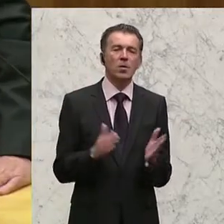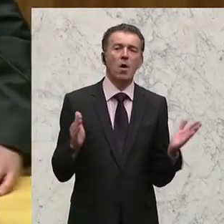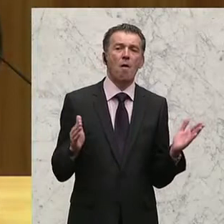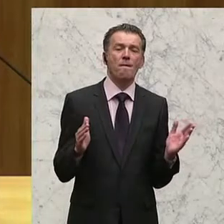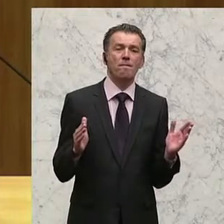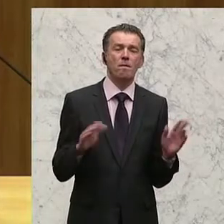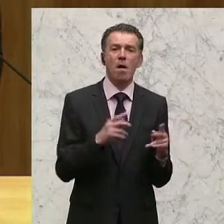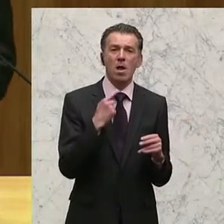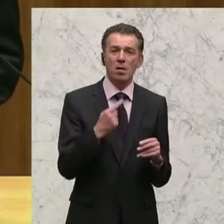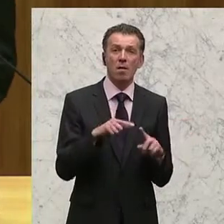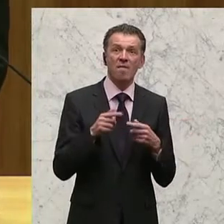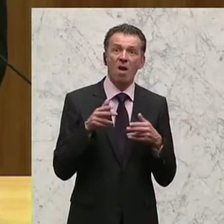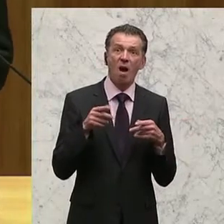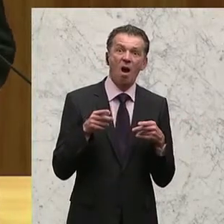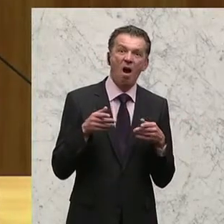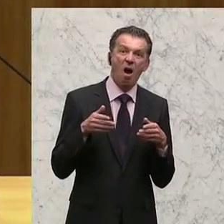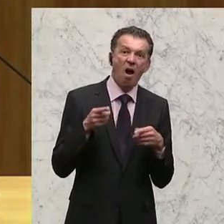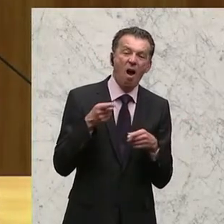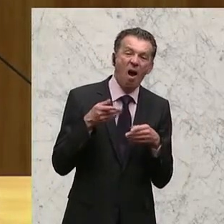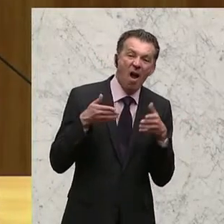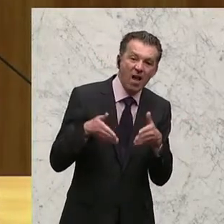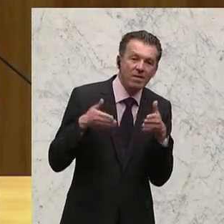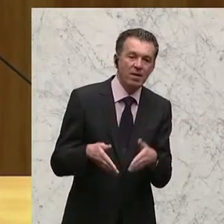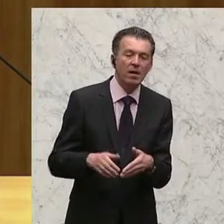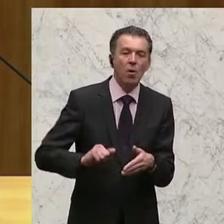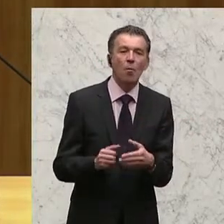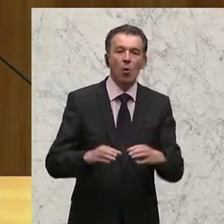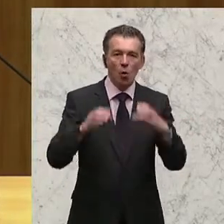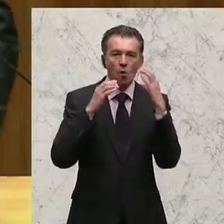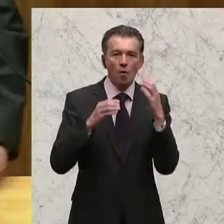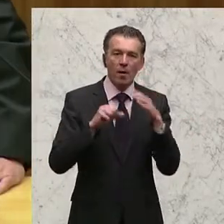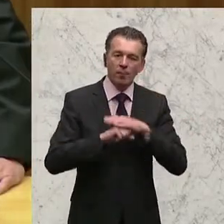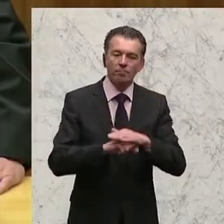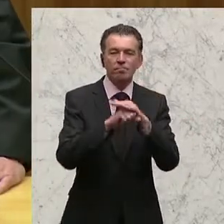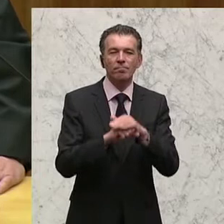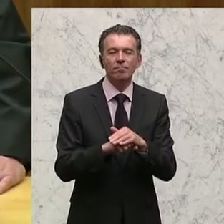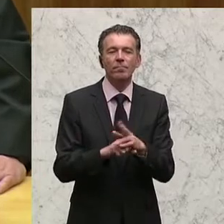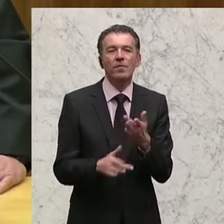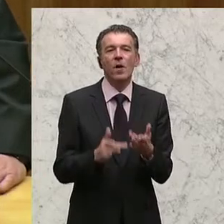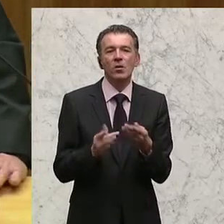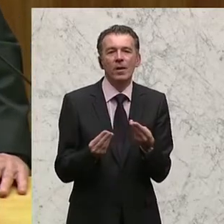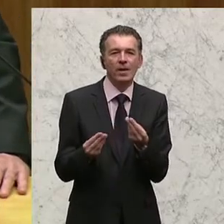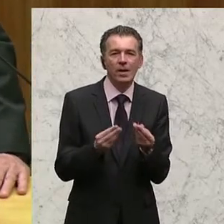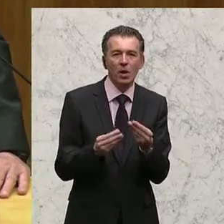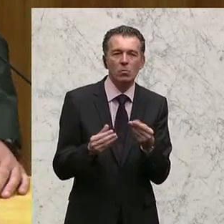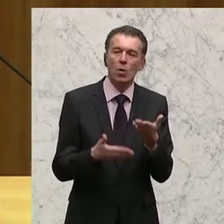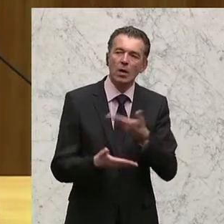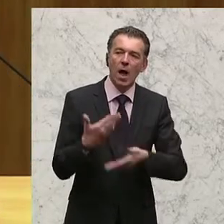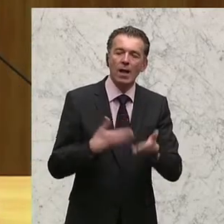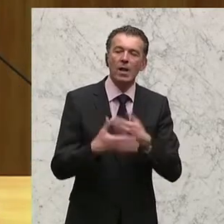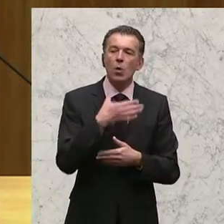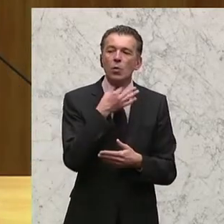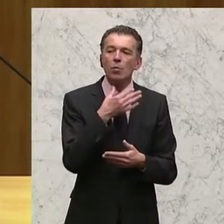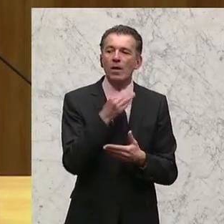Hetzer dargestellt, obwohl dann die ÖVP diesem Antrag beigetreten ist, weil sie instinktiv wahrscheinlich gespürt hat, dass da Handlungsbedarf herrscht.